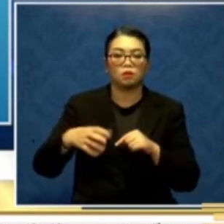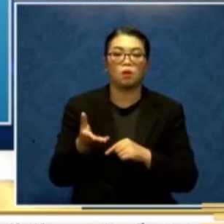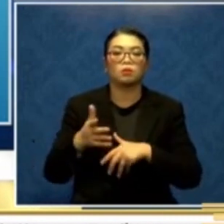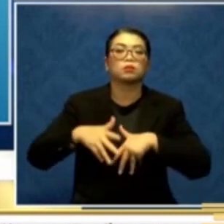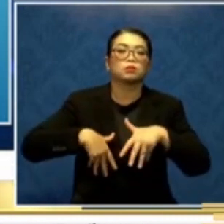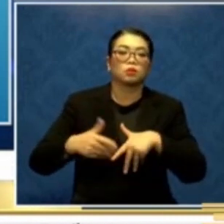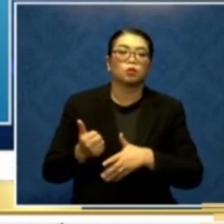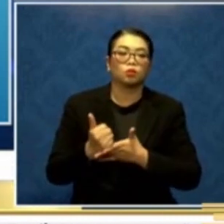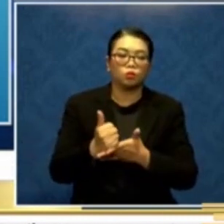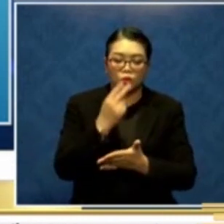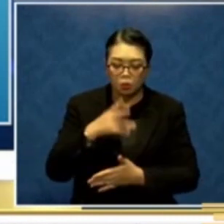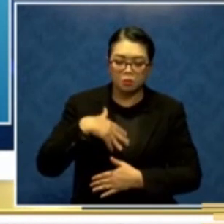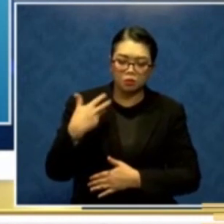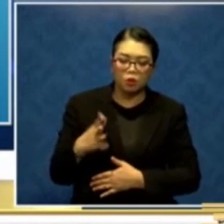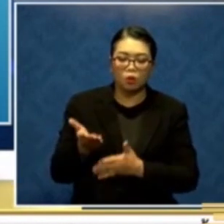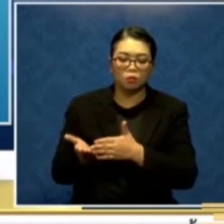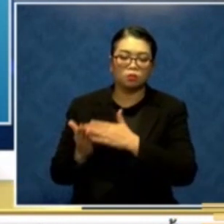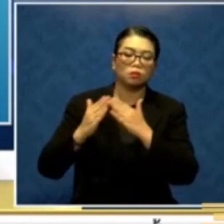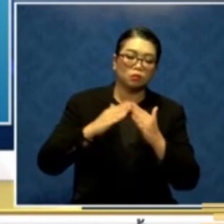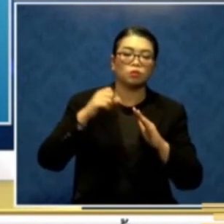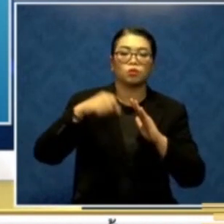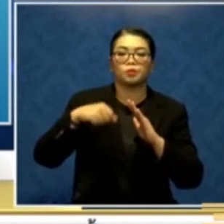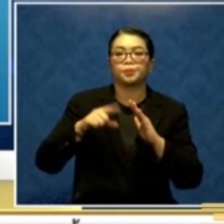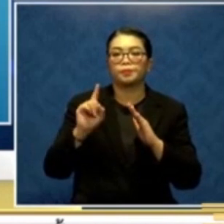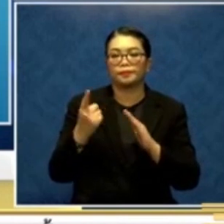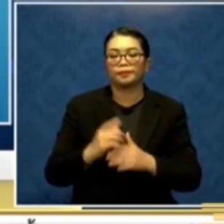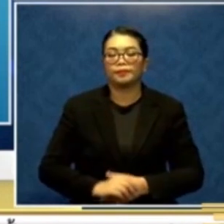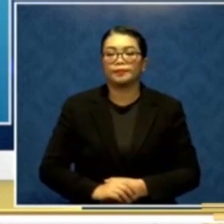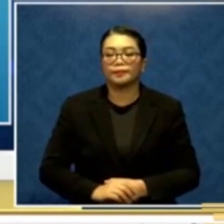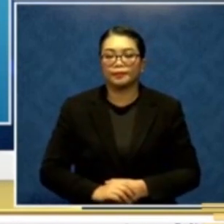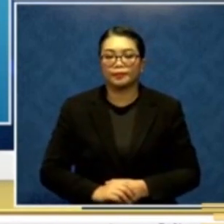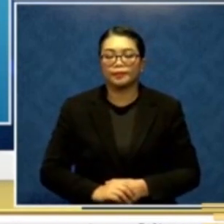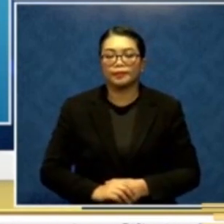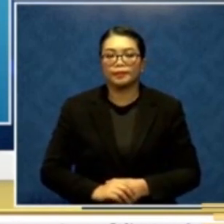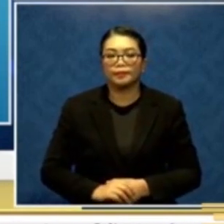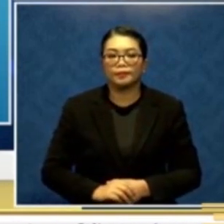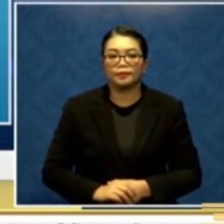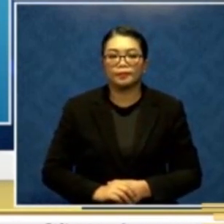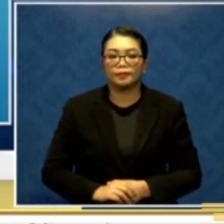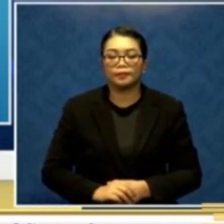้ประชาชนผ่านไปผ่านมาไม่สบายใจจึงของกลั